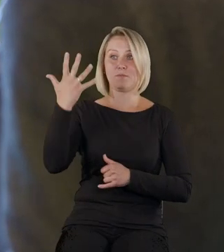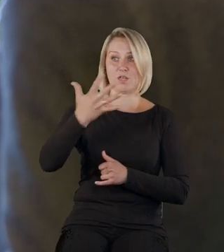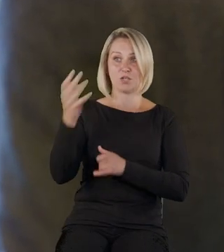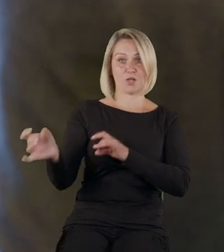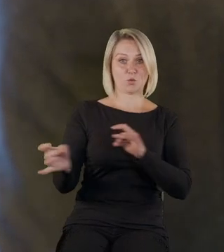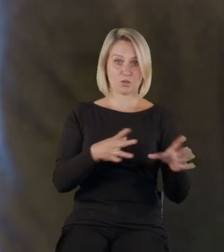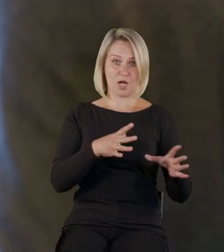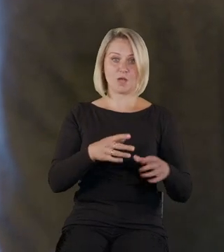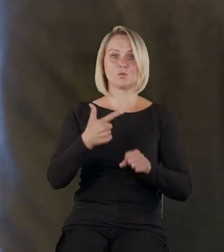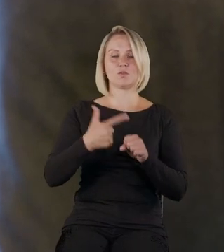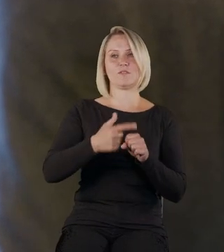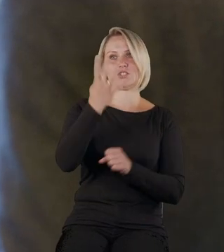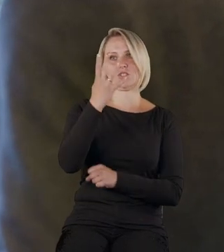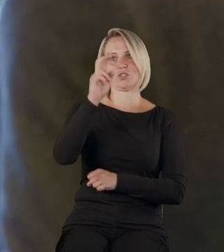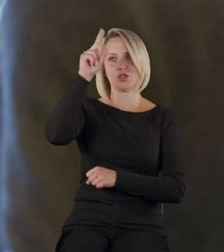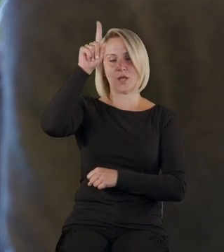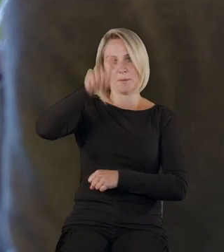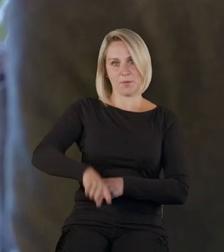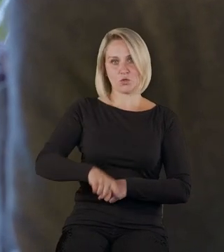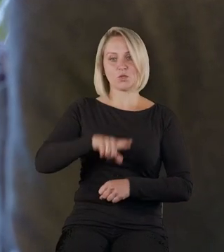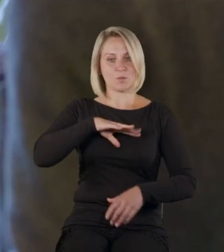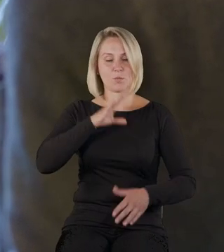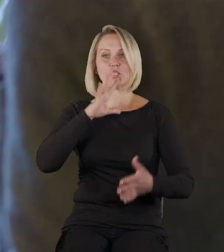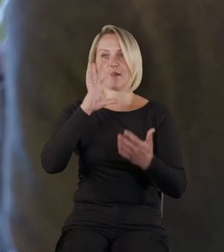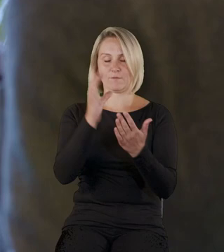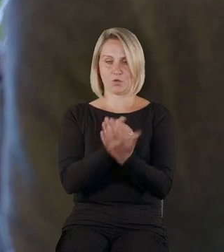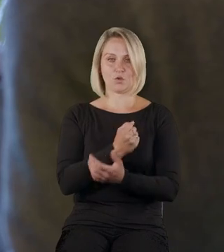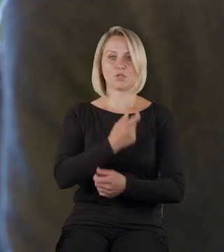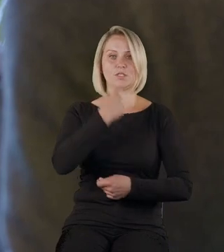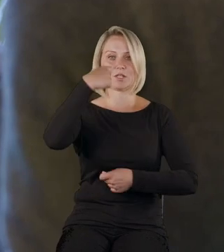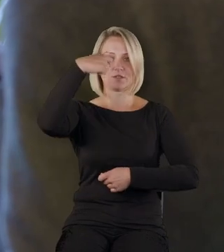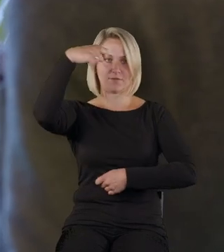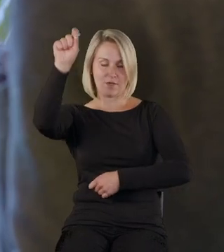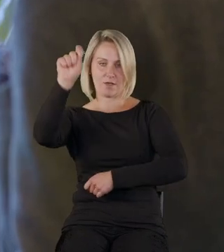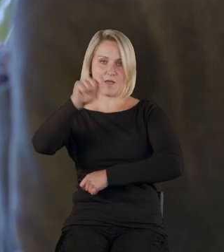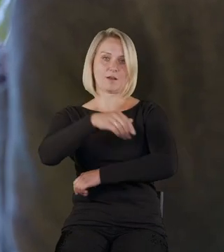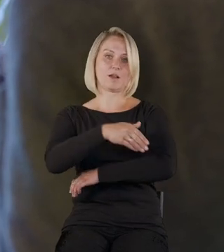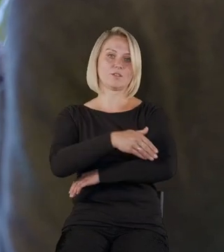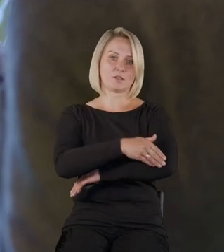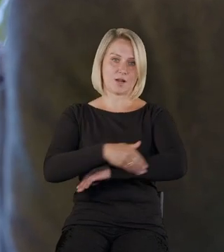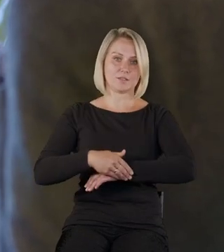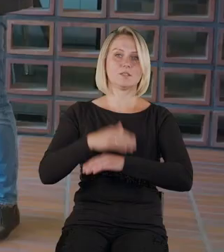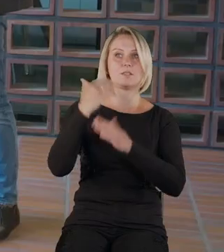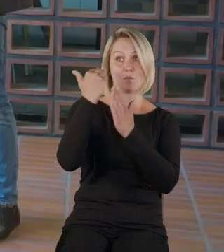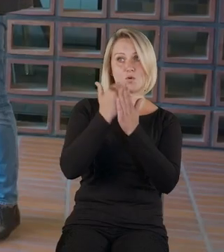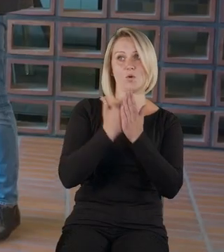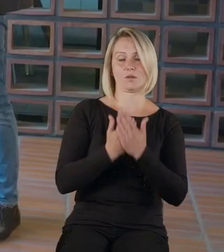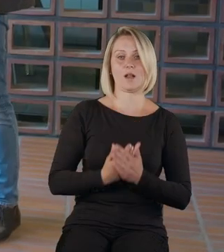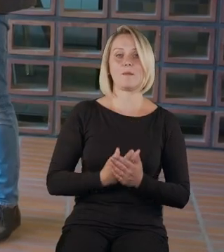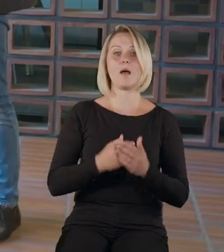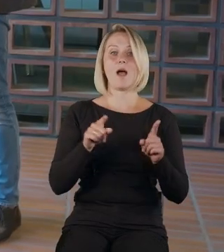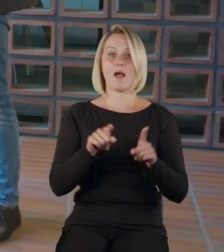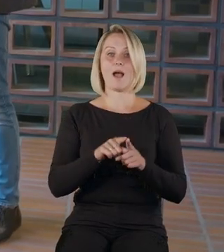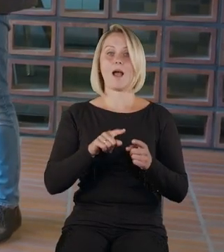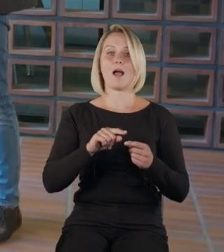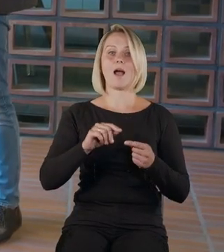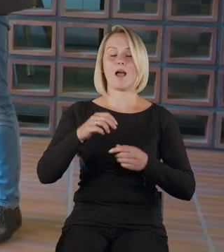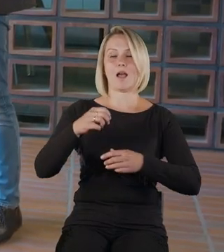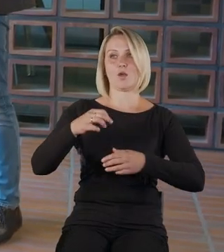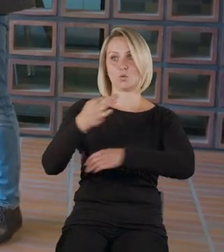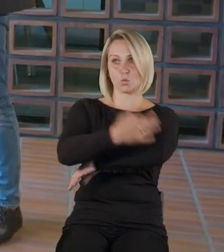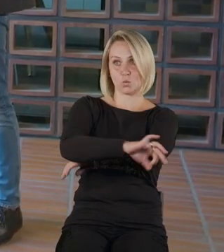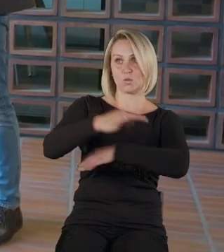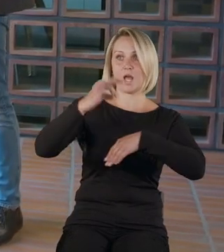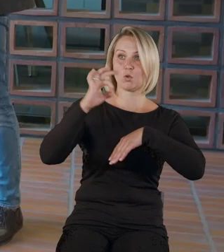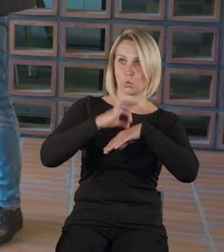to 24 miesiące, które mogą studenci wykorzystać na swoje wyjazdy w ramach programu Erasmus, a na studia doktoranckie,